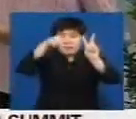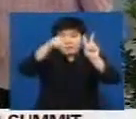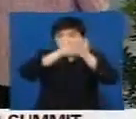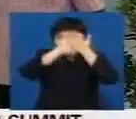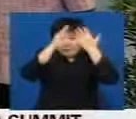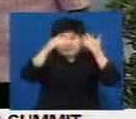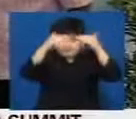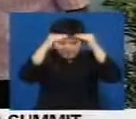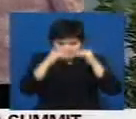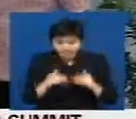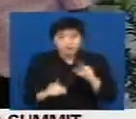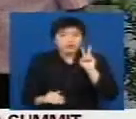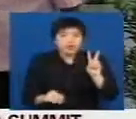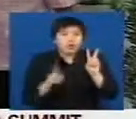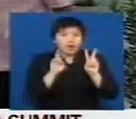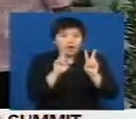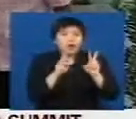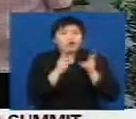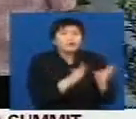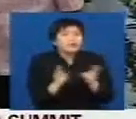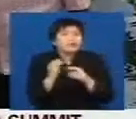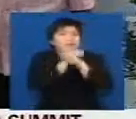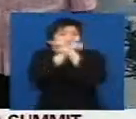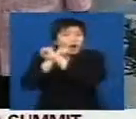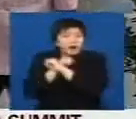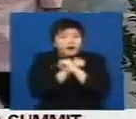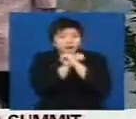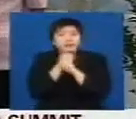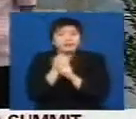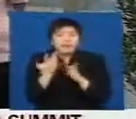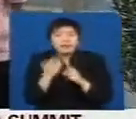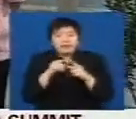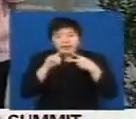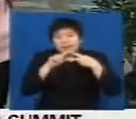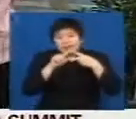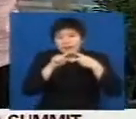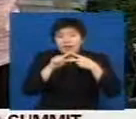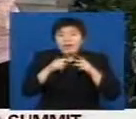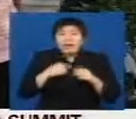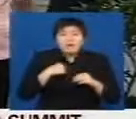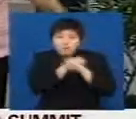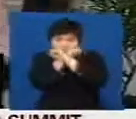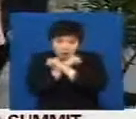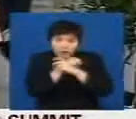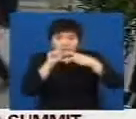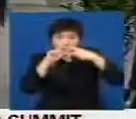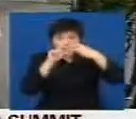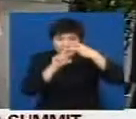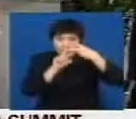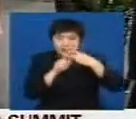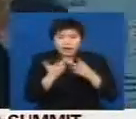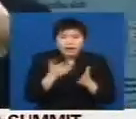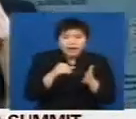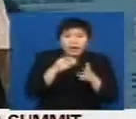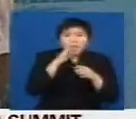รับมื ออ ่าฮะ รับมือแล้วก็อะไรล่ะเข้าไปซ่อมรักษาล่ะนะฮะ ครับ ในกลุ่มเรียกว่า response